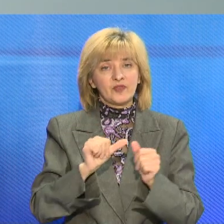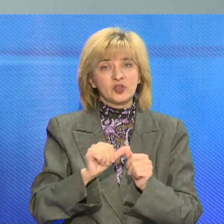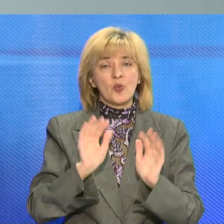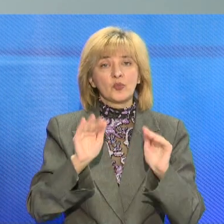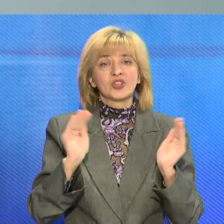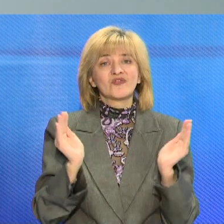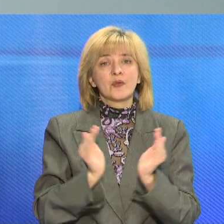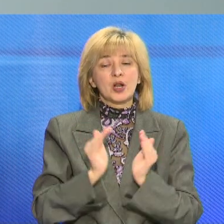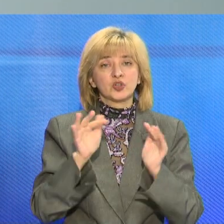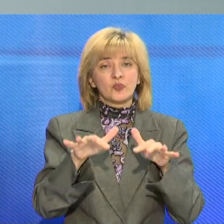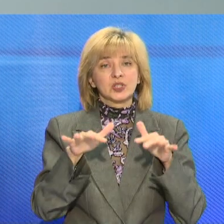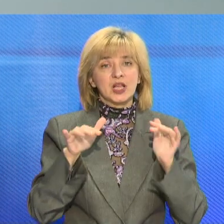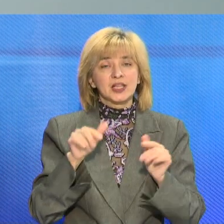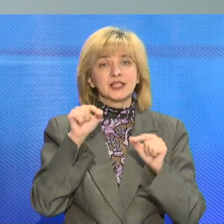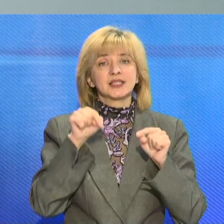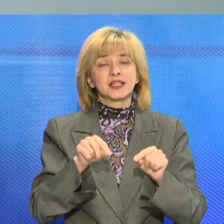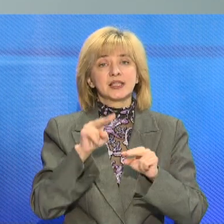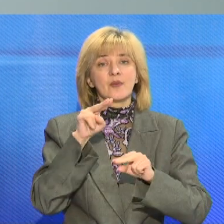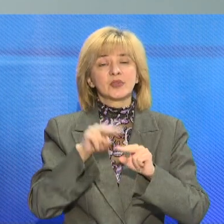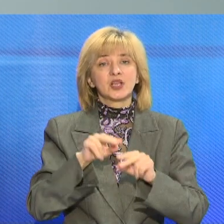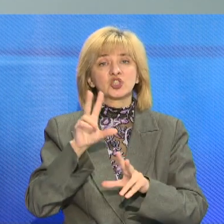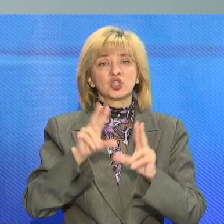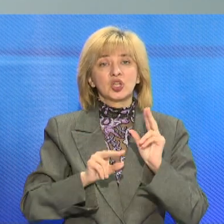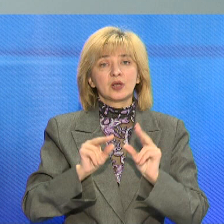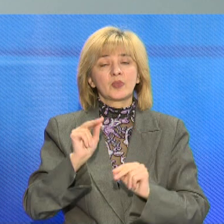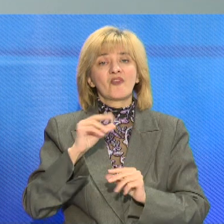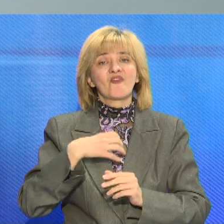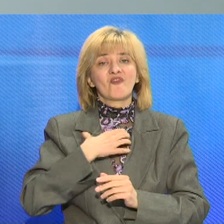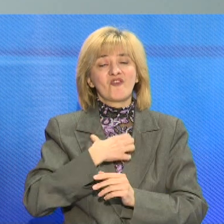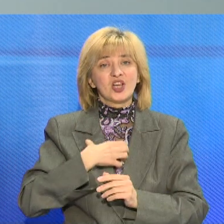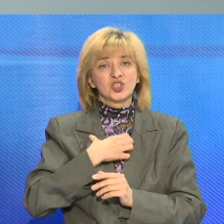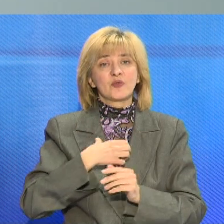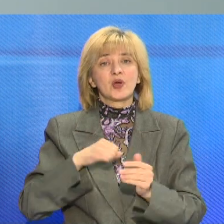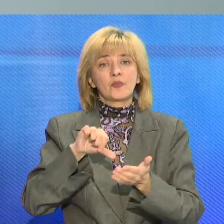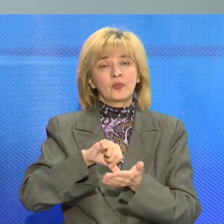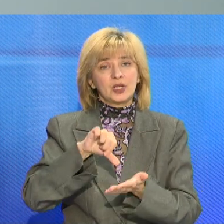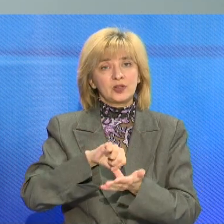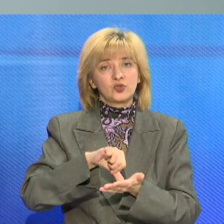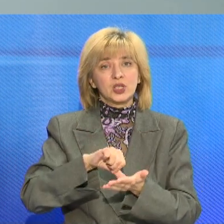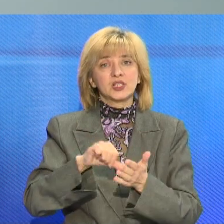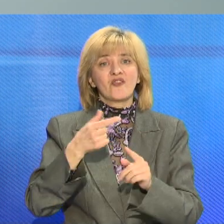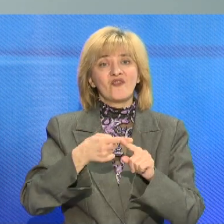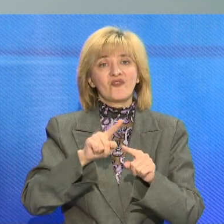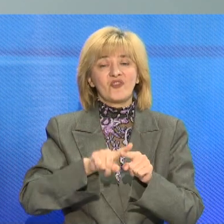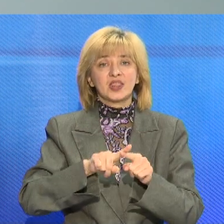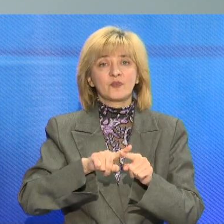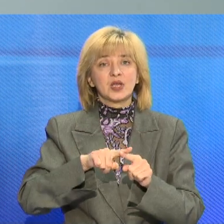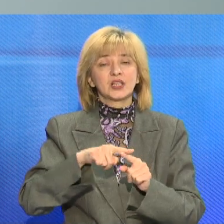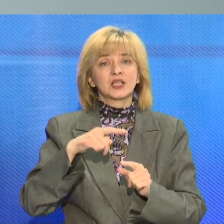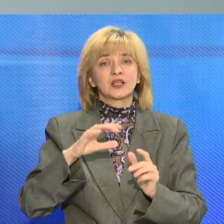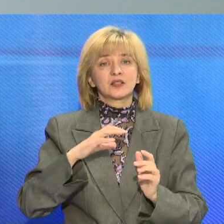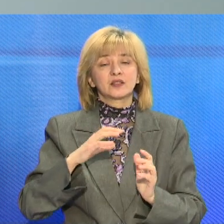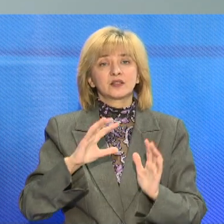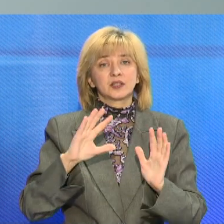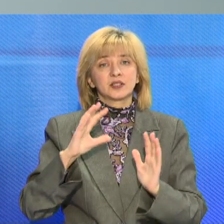здесь, на местах тоже считаем важным принять участие в этом знаковом событии и послушать выступление